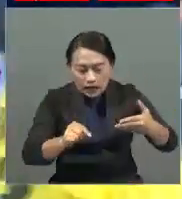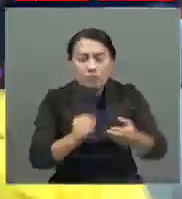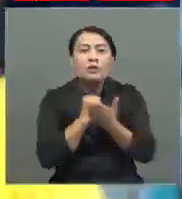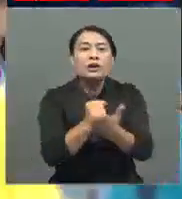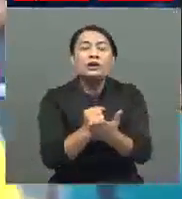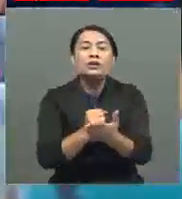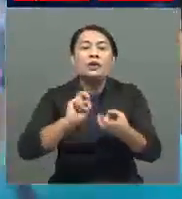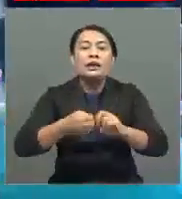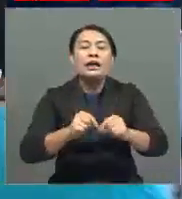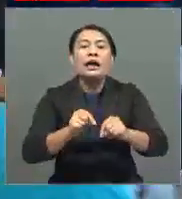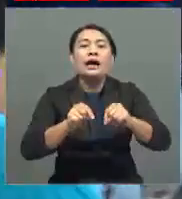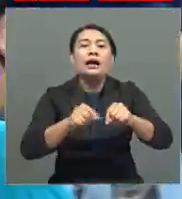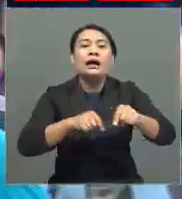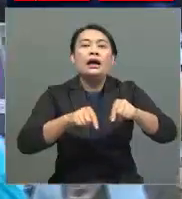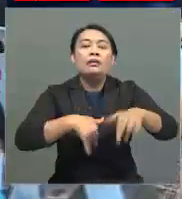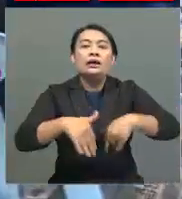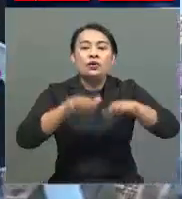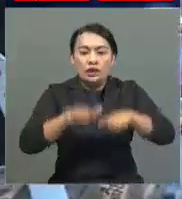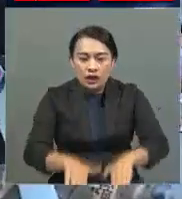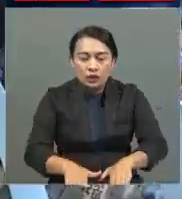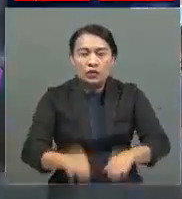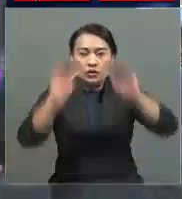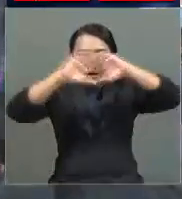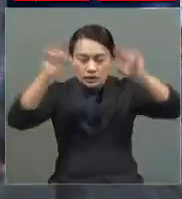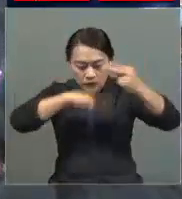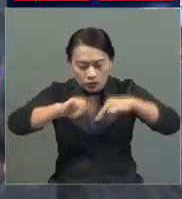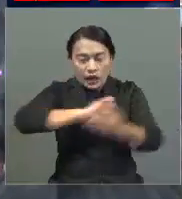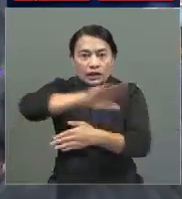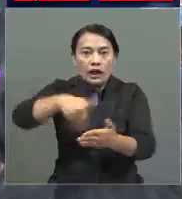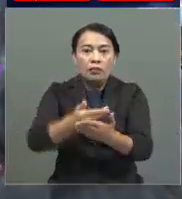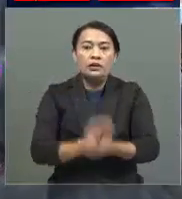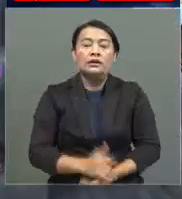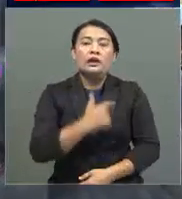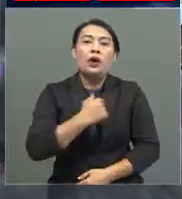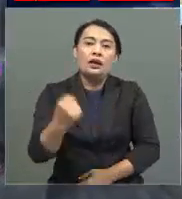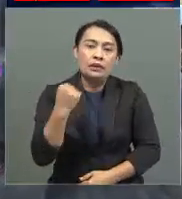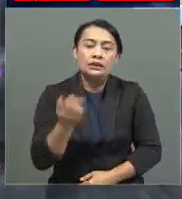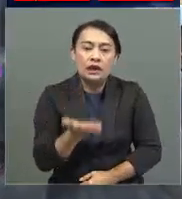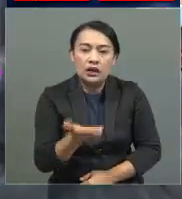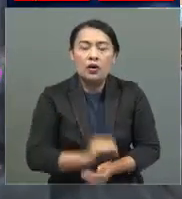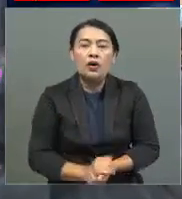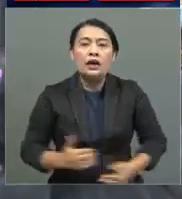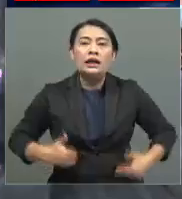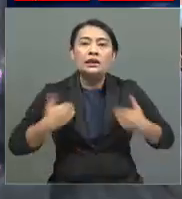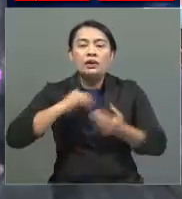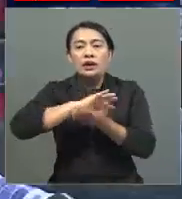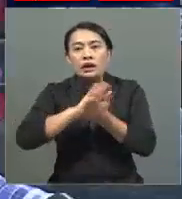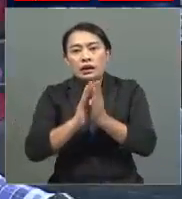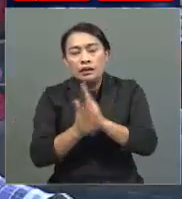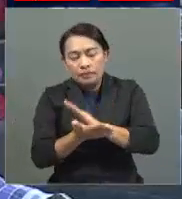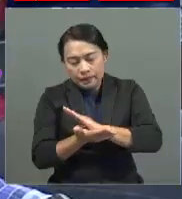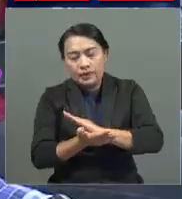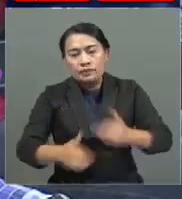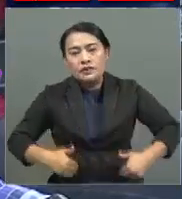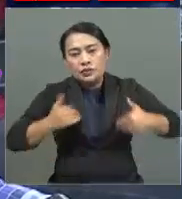ระทบกับประชาชนยืนยันว่ารัฐบาลจะดูแลทุกคนขอให้เชื่อมั่นและปรับตัวให้เข้ากับชีวิตวิถีใหม่หรือ New